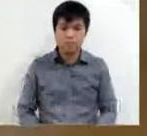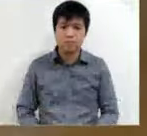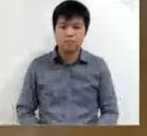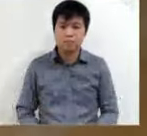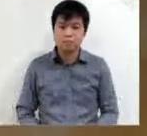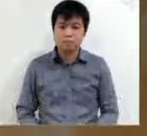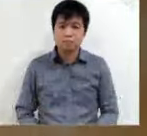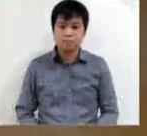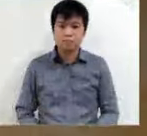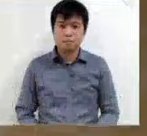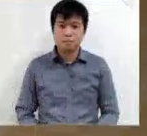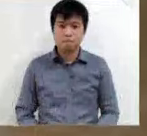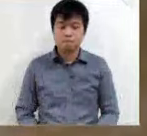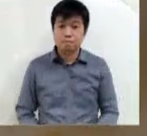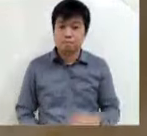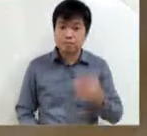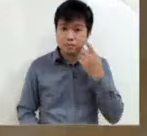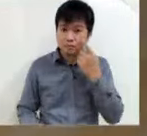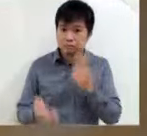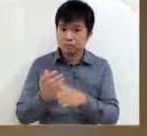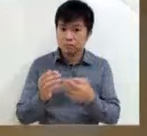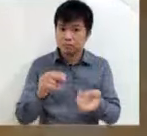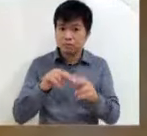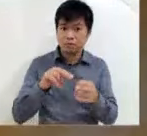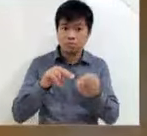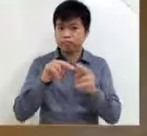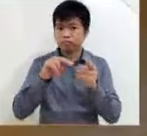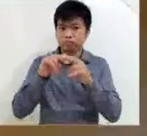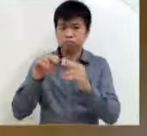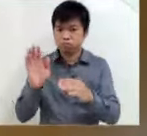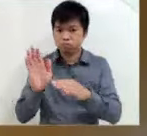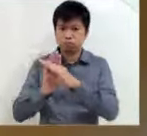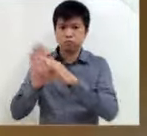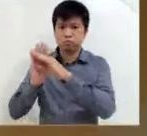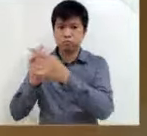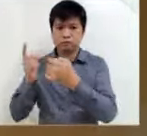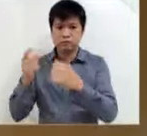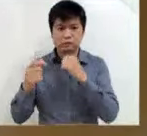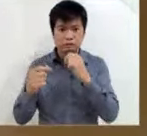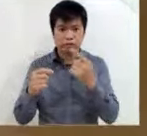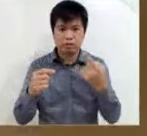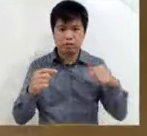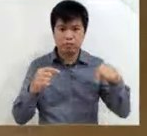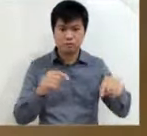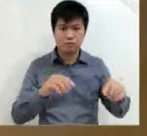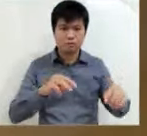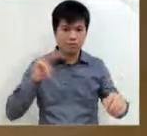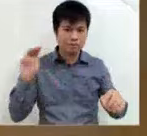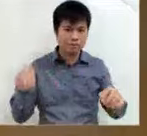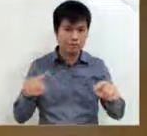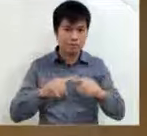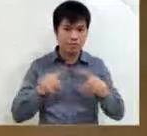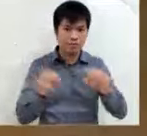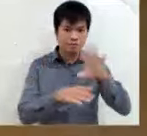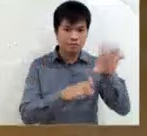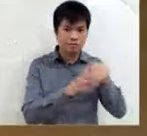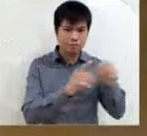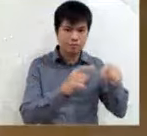na tumataas yung bilang. Ano, hindi lamang sa balita, kundi pati sa sarili nating bakuran, ano, sa